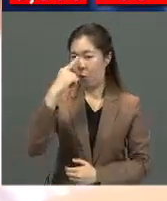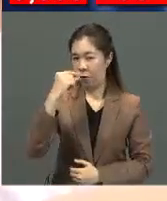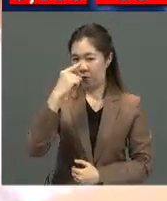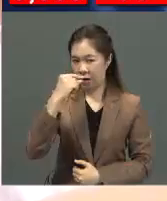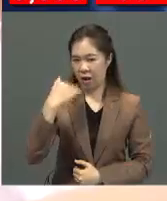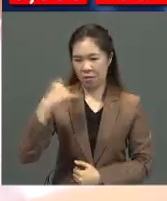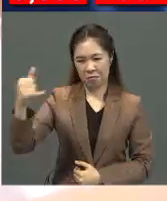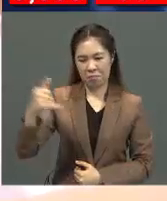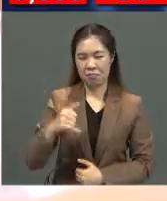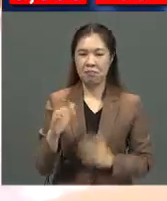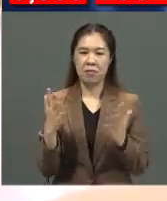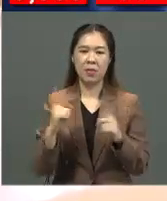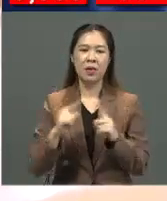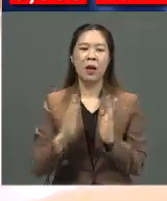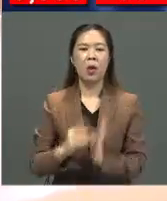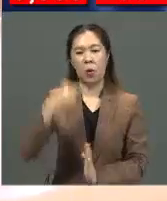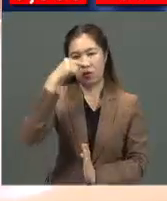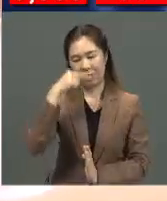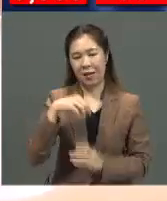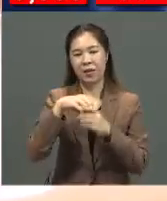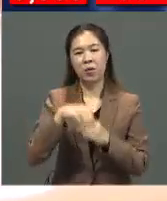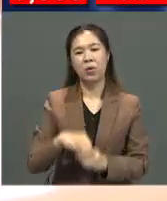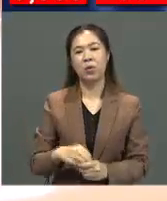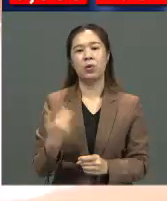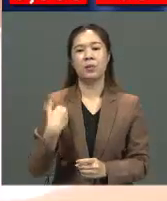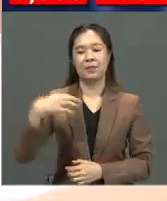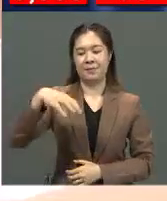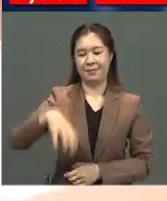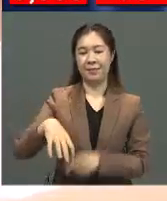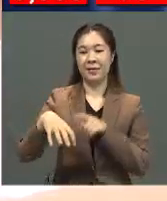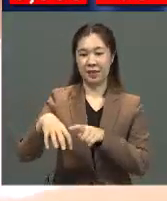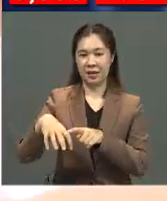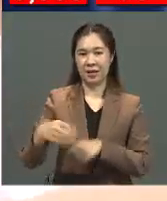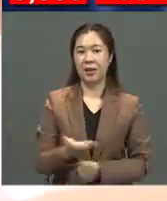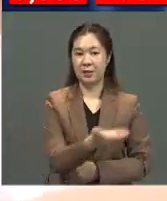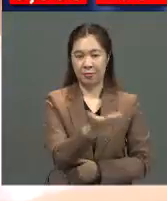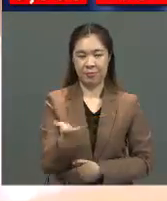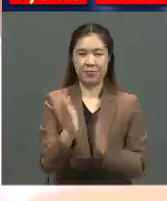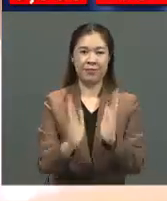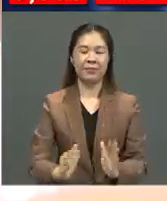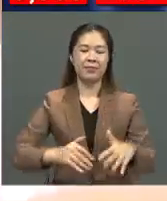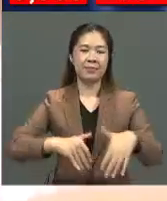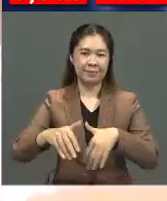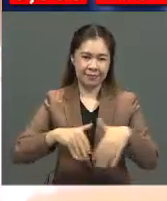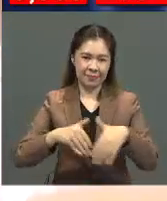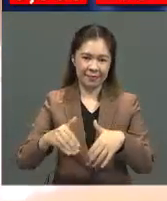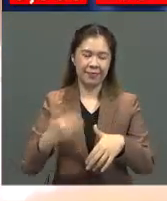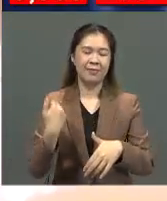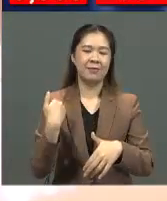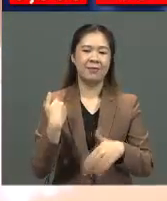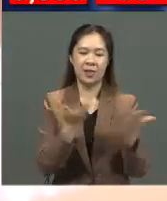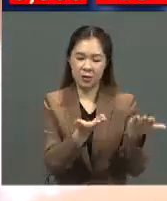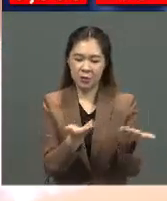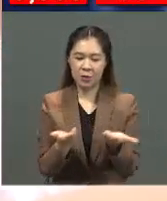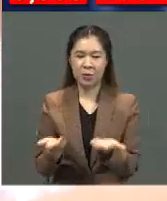ให้คนไทยเที่ยวไทยนั่นแหละนะอันนี้เป็นสถานที่หนึ่งนะครับที่ก็อยากเชิญชวนพี่น้องประชาชนนะครับแวะมาแล้วผมก็ทราบว่าค